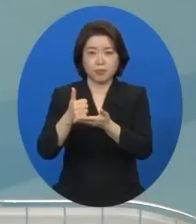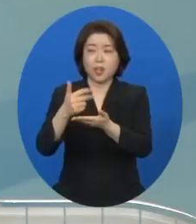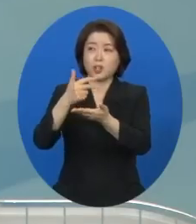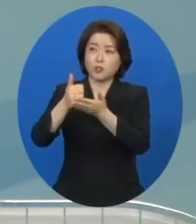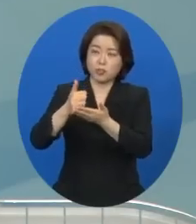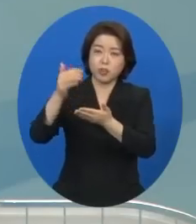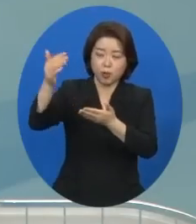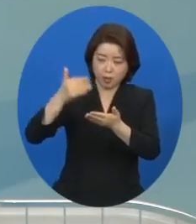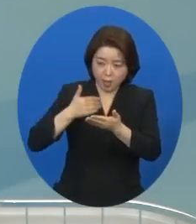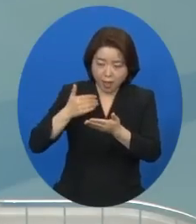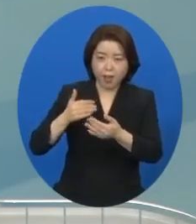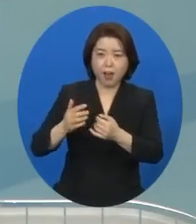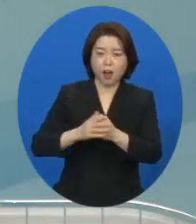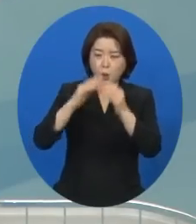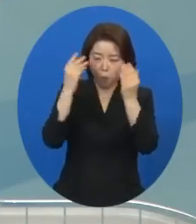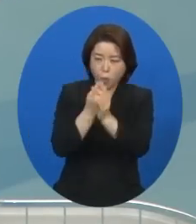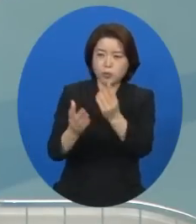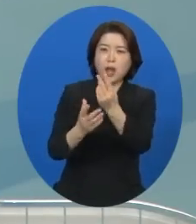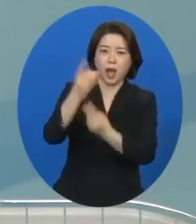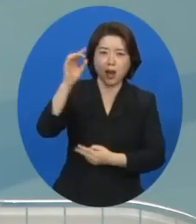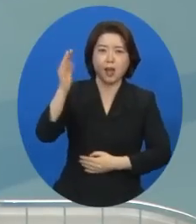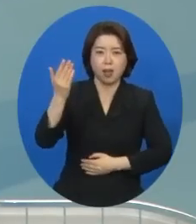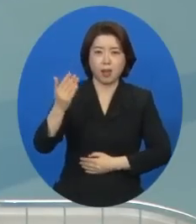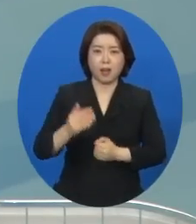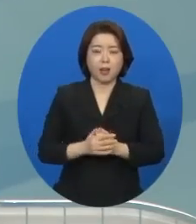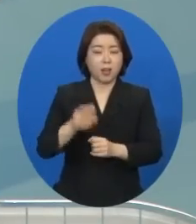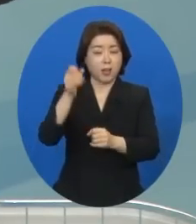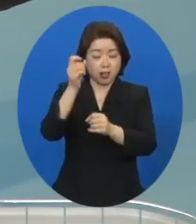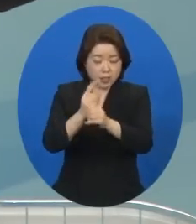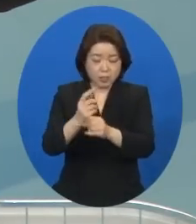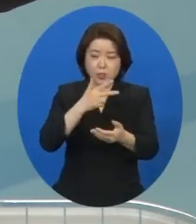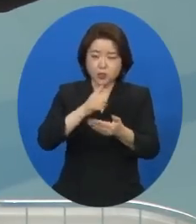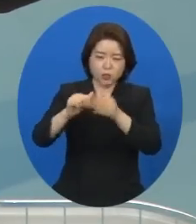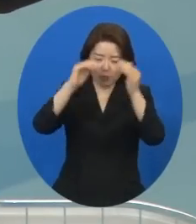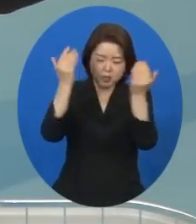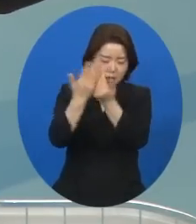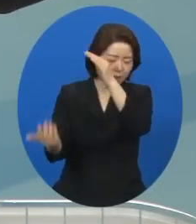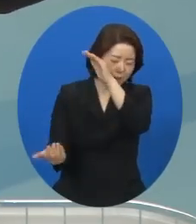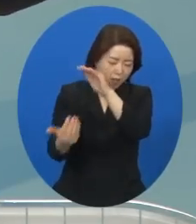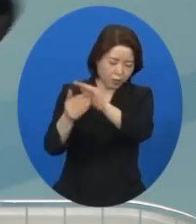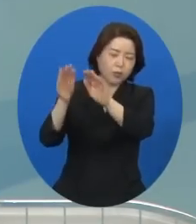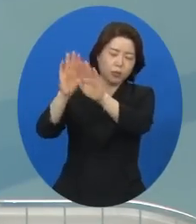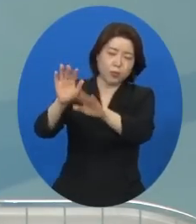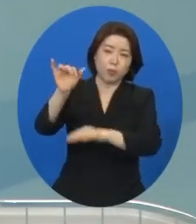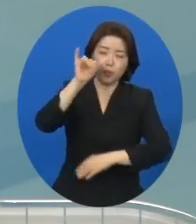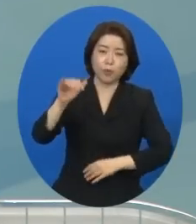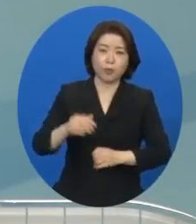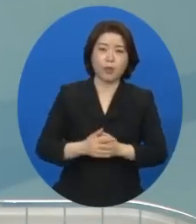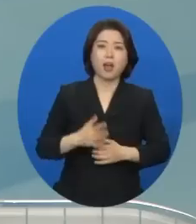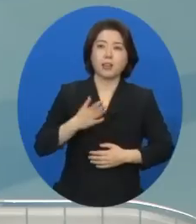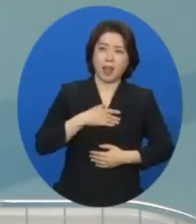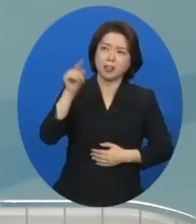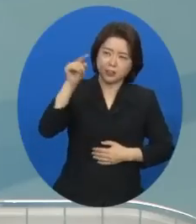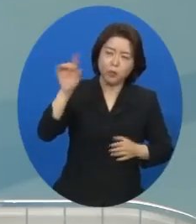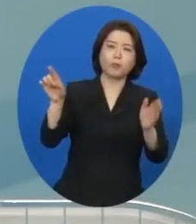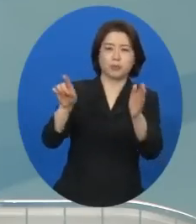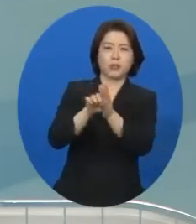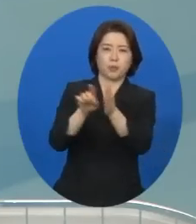주님과 저는 온전히 하나입니다. 이미 주님이 다 이루어 놓으신 겁니다. 저는 그냥